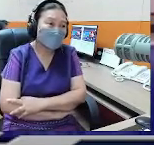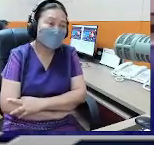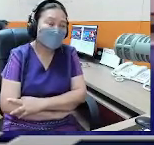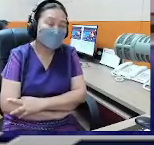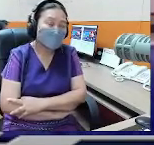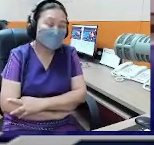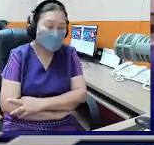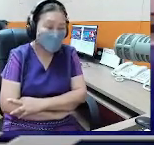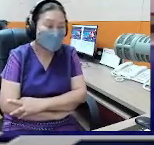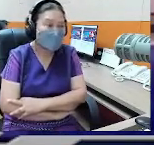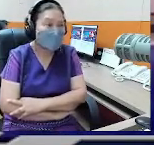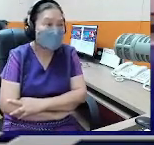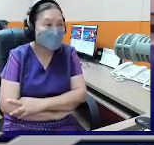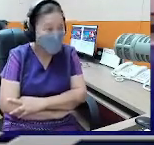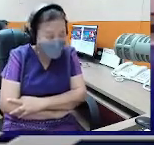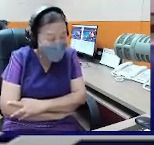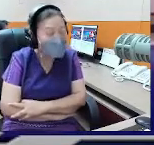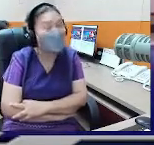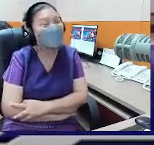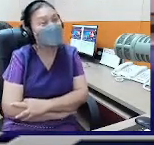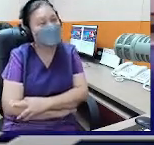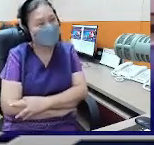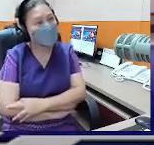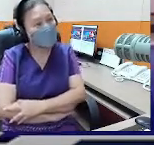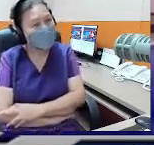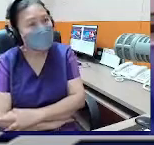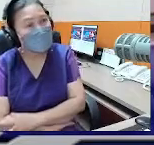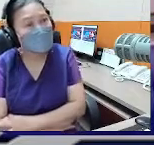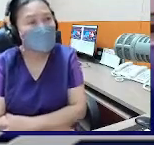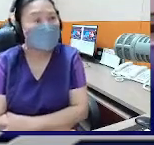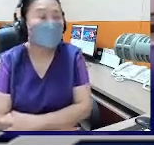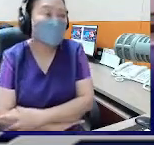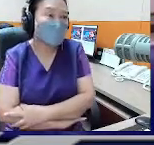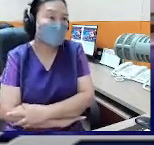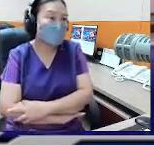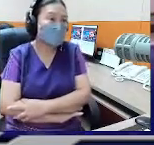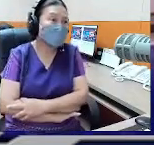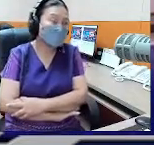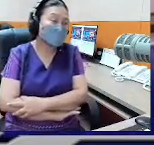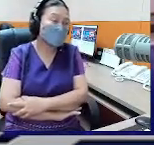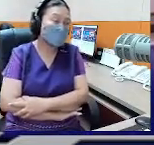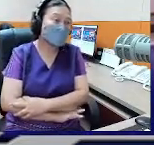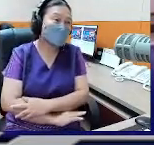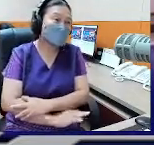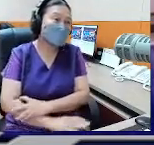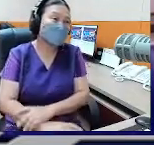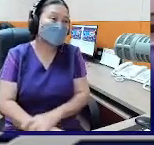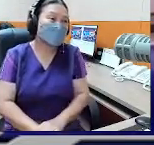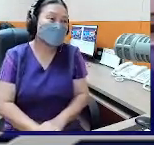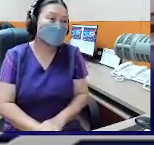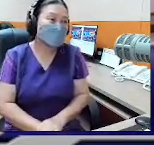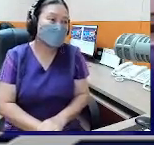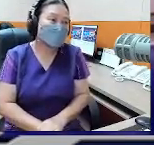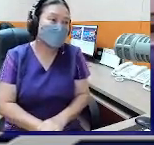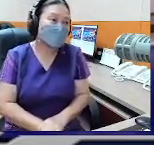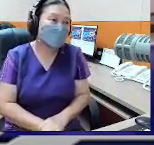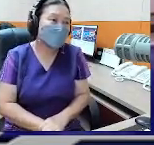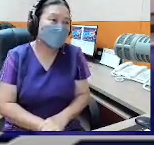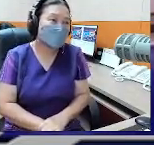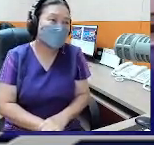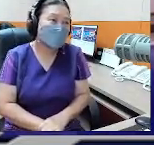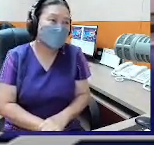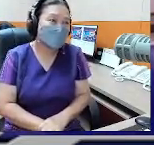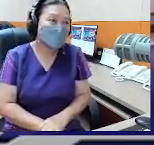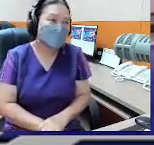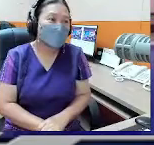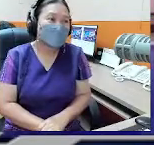ช้ทุนนะโทษค่ะรับทุนนะคะสมัครเข้าร่วมโครงการทุนแล้วก็สามารถที่จะมีเงินใช้จ่ายโดยที่ไม่ทำให้ที่บ้